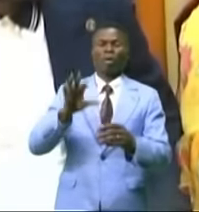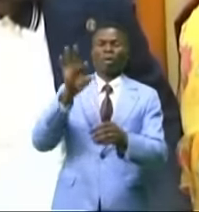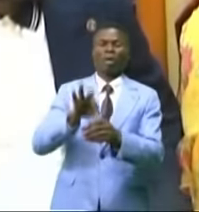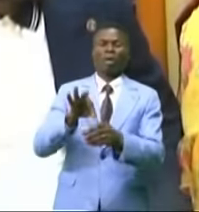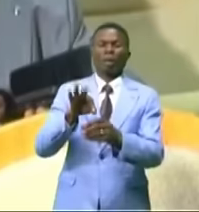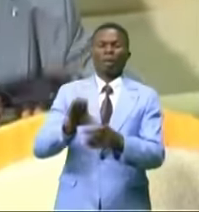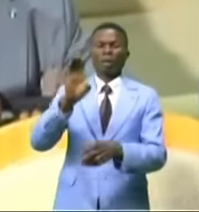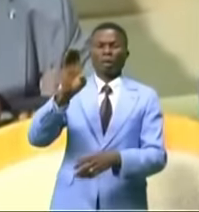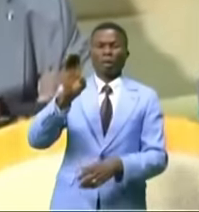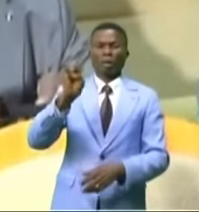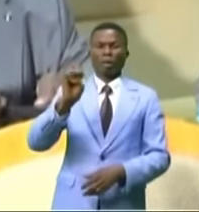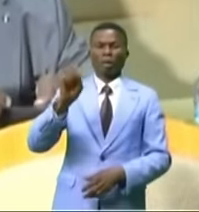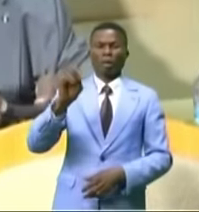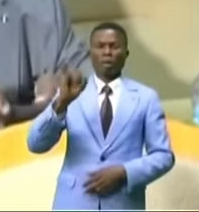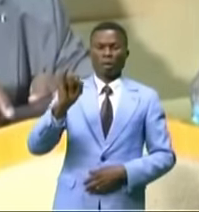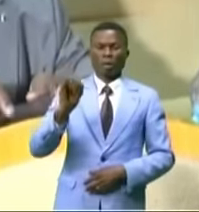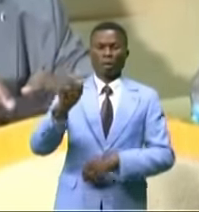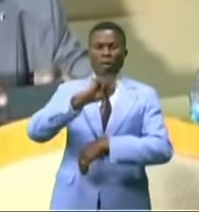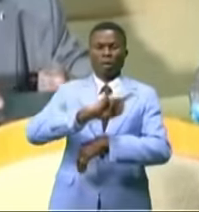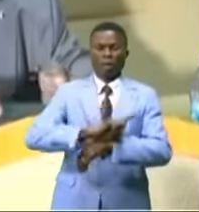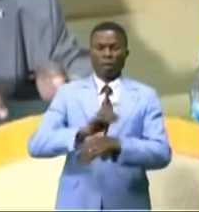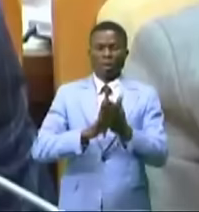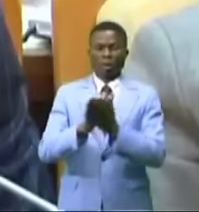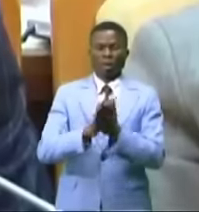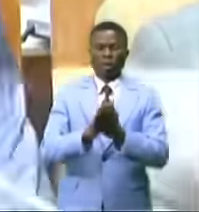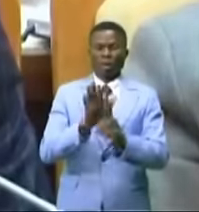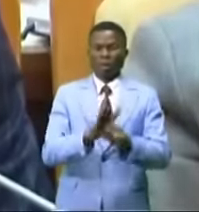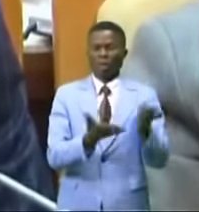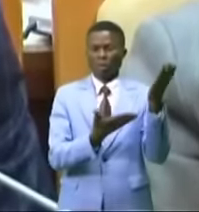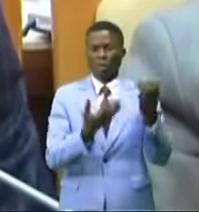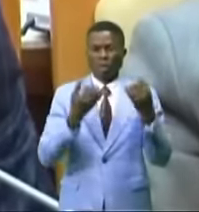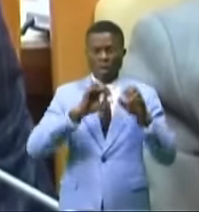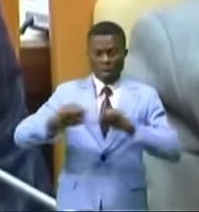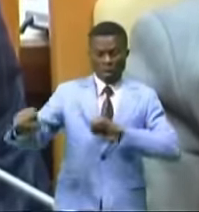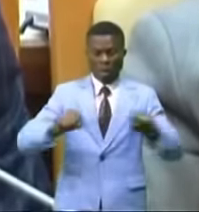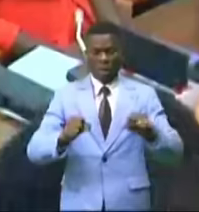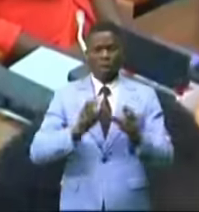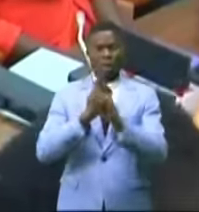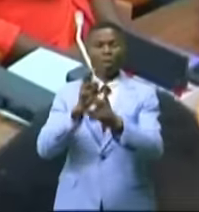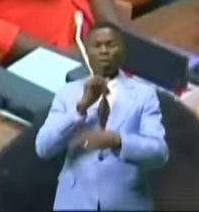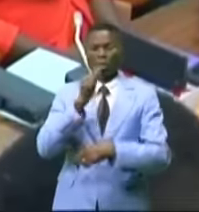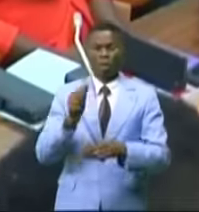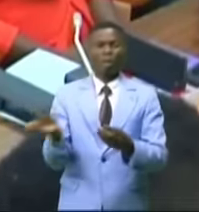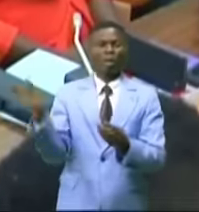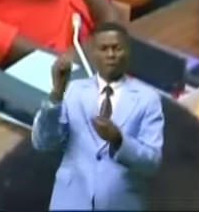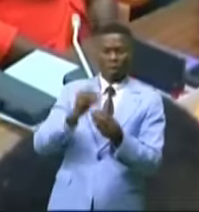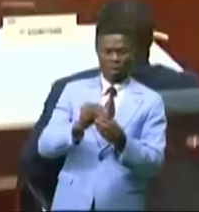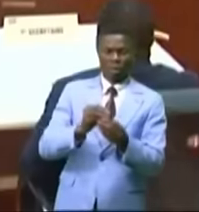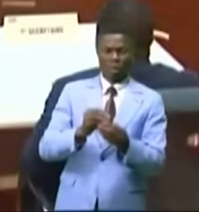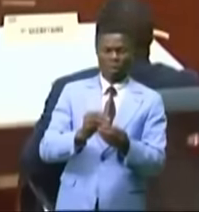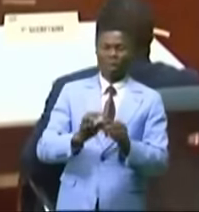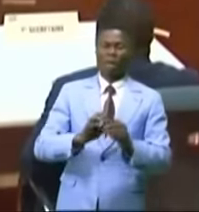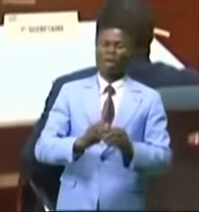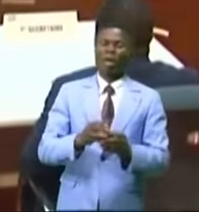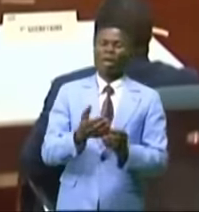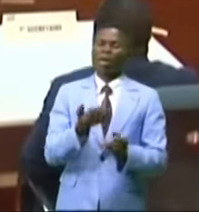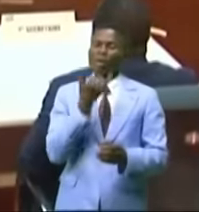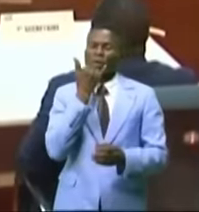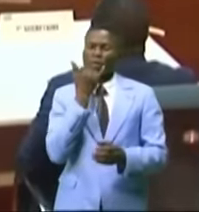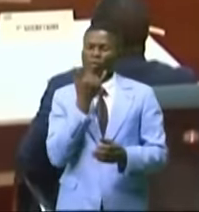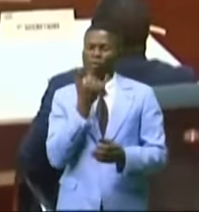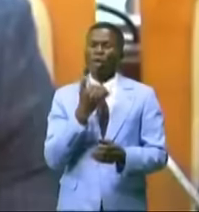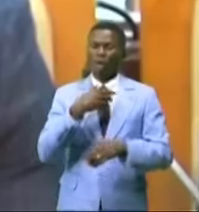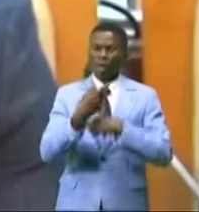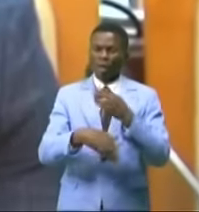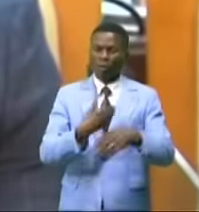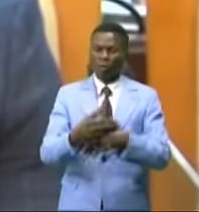nationale indépendante. Une journée importante qui a non seulement examiné les rapports et complété les insuffisances, mais aussi procédé